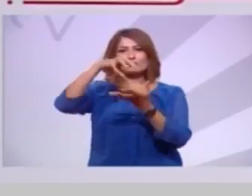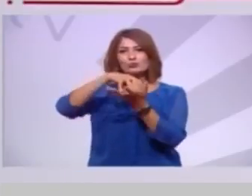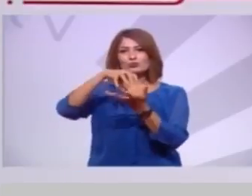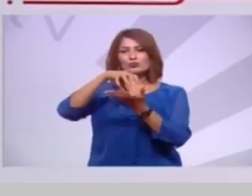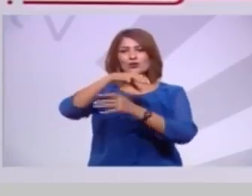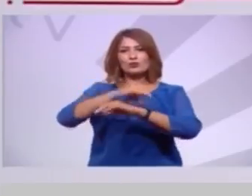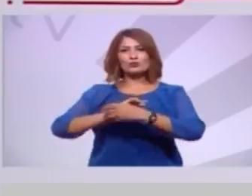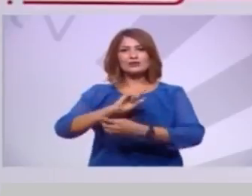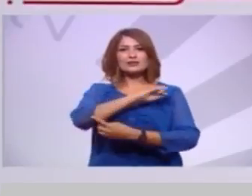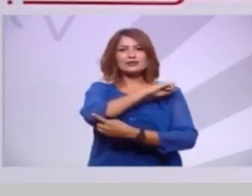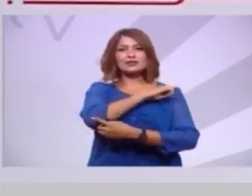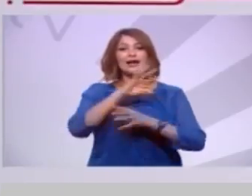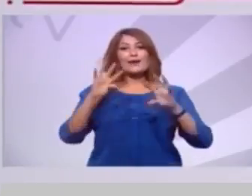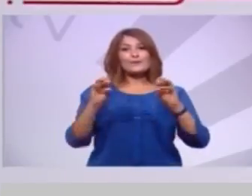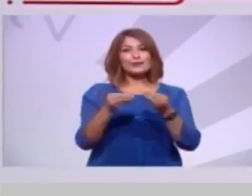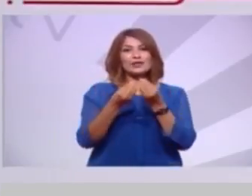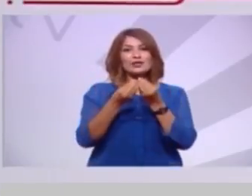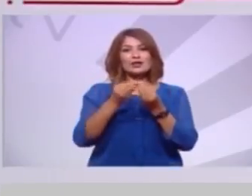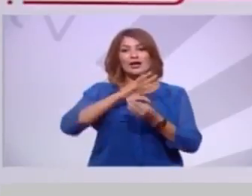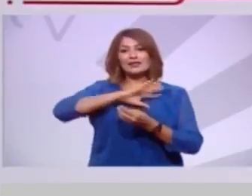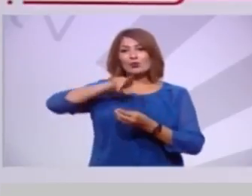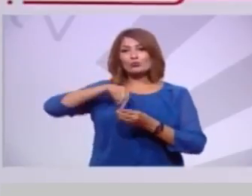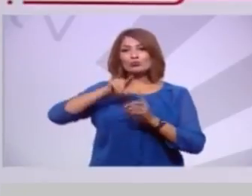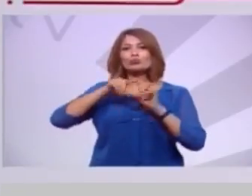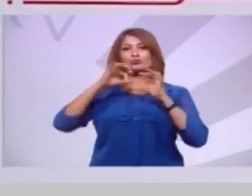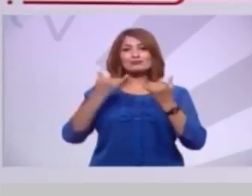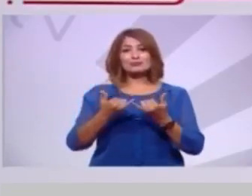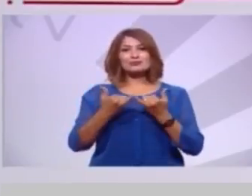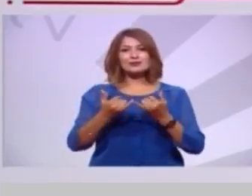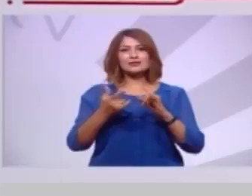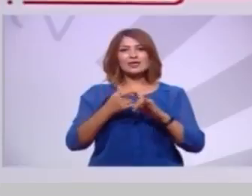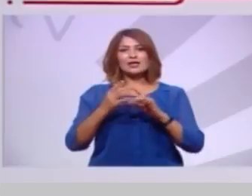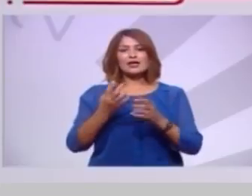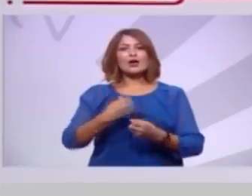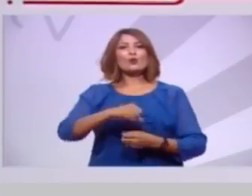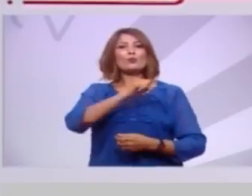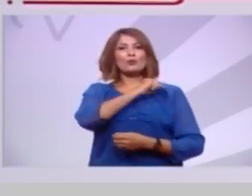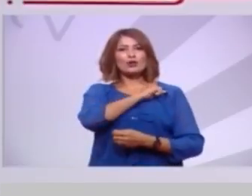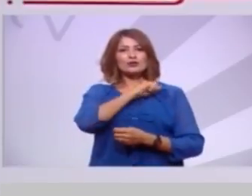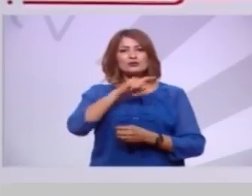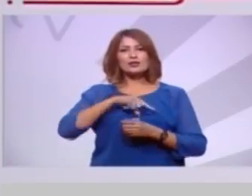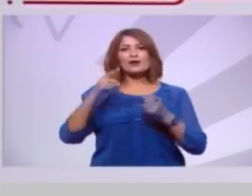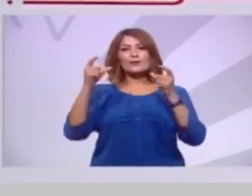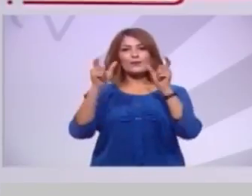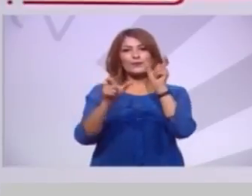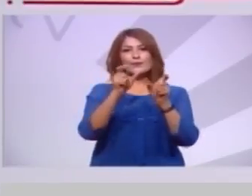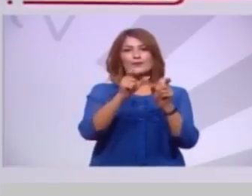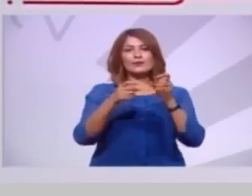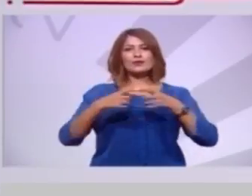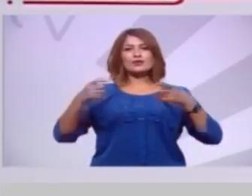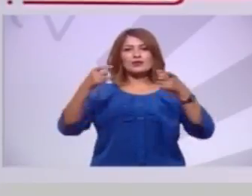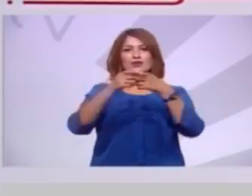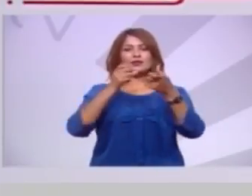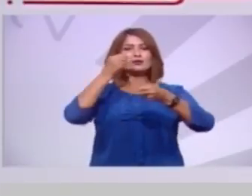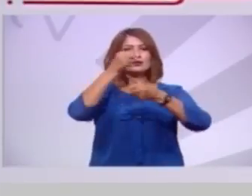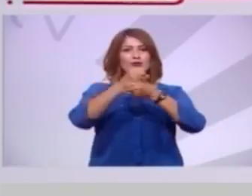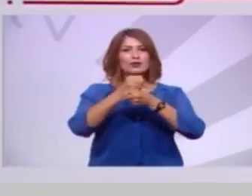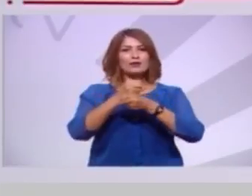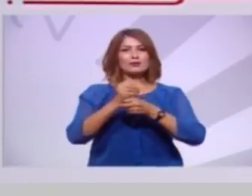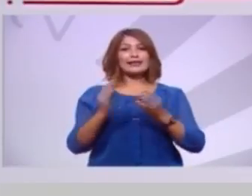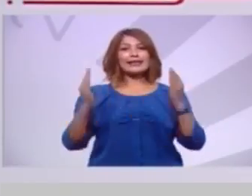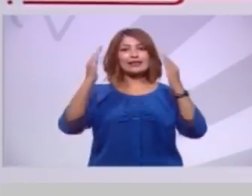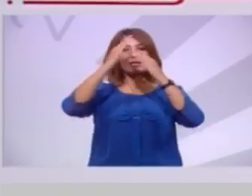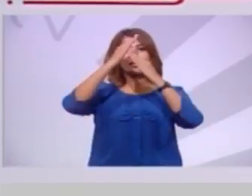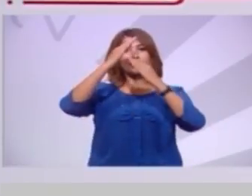اه ويجب ان نحدث على تنفيذه ونلتزم انا وكل اعضاء القائمه بالعمل ليلا ونهارا على